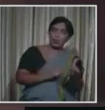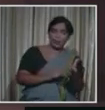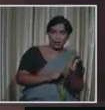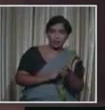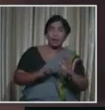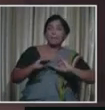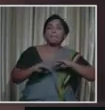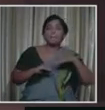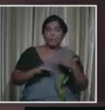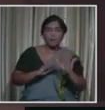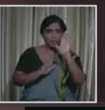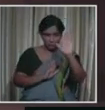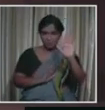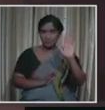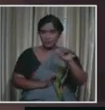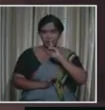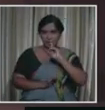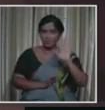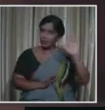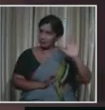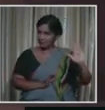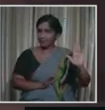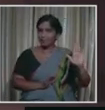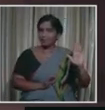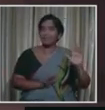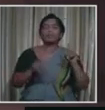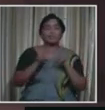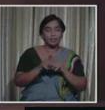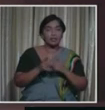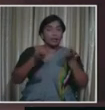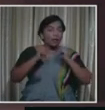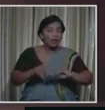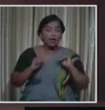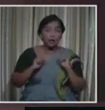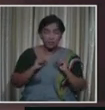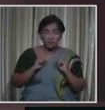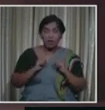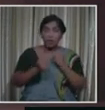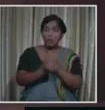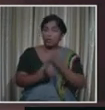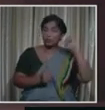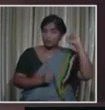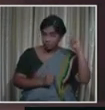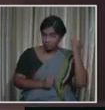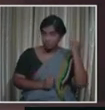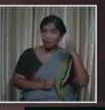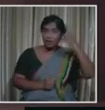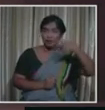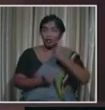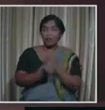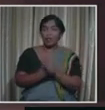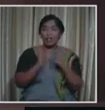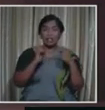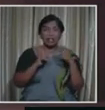Ida passe. Podakin negi negang. Waya indoko. Ida passe karuni katakan mukadunni. Polis pati waraya. Niwaja polis pati desa